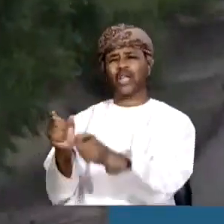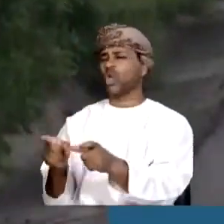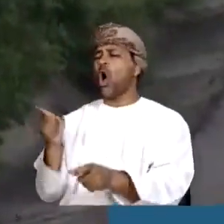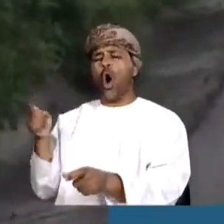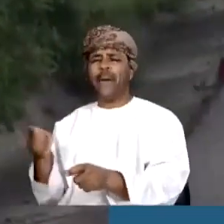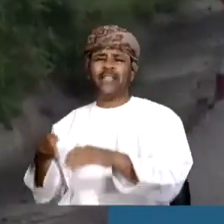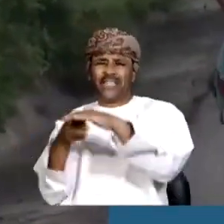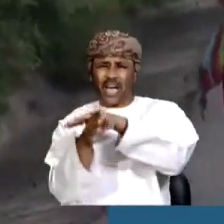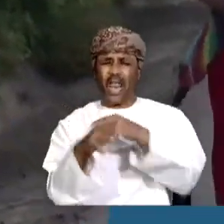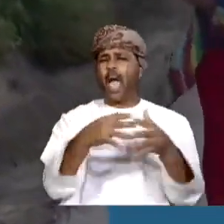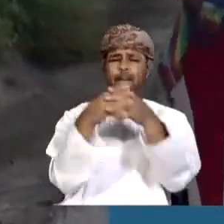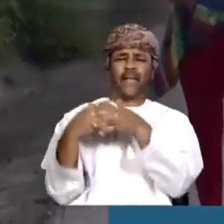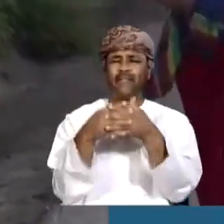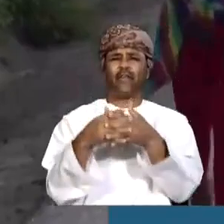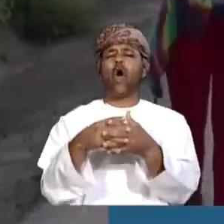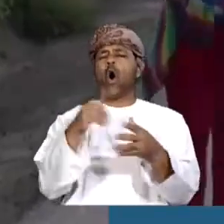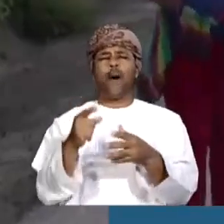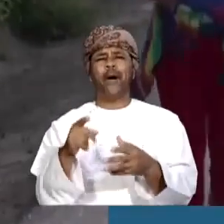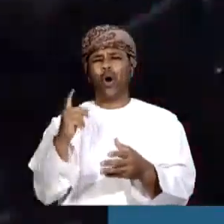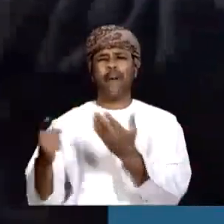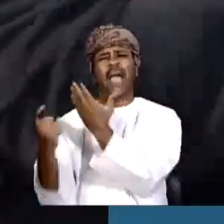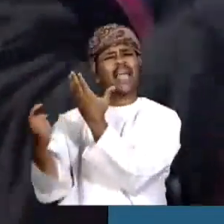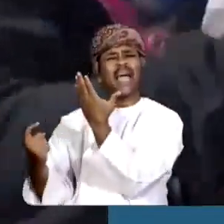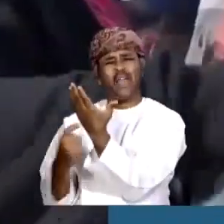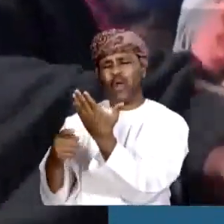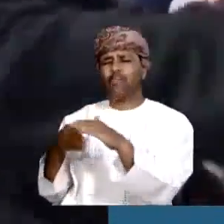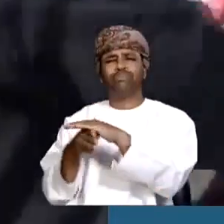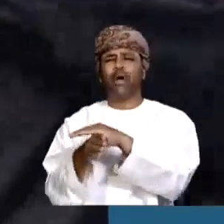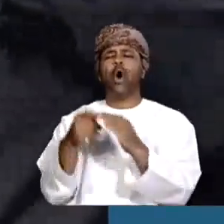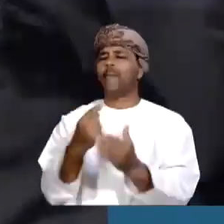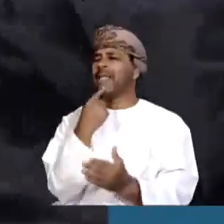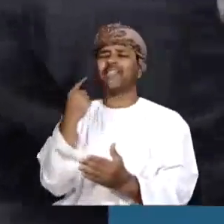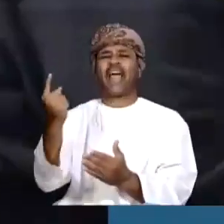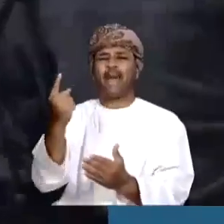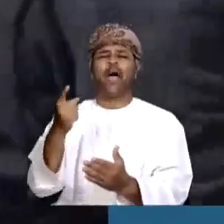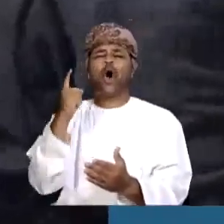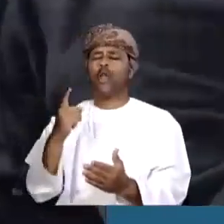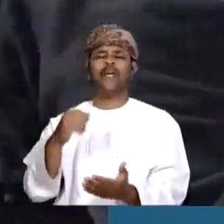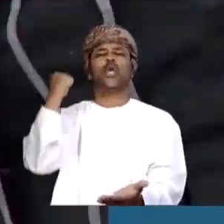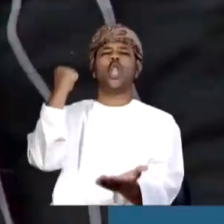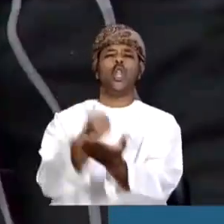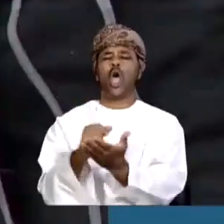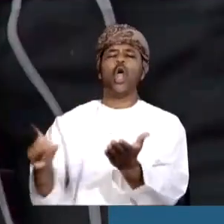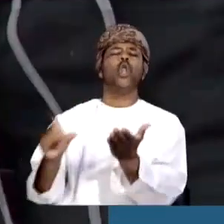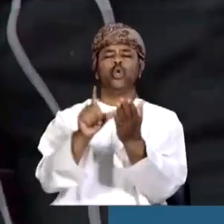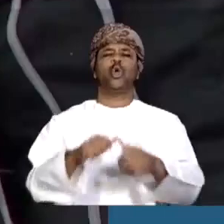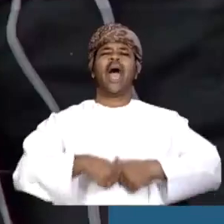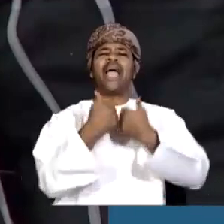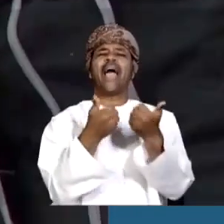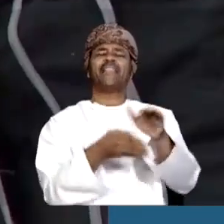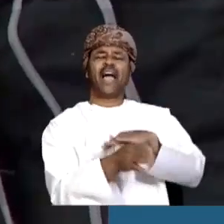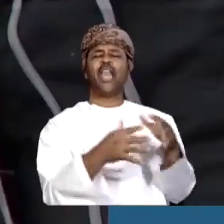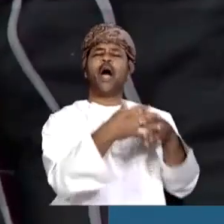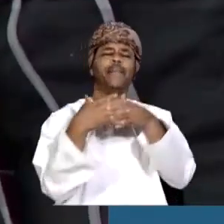الذين يدخلون الولايات المتحدة بشكل غير قانوني التقدم بطلب للحصول على اللجوء والعيش فيها